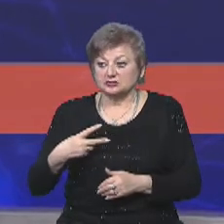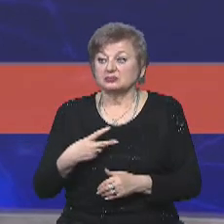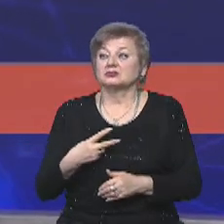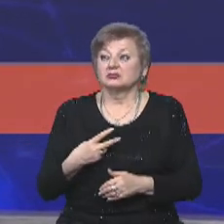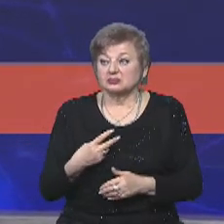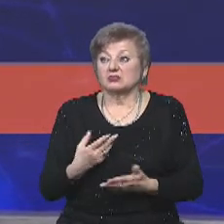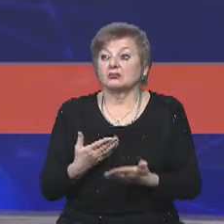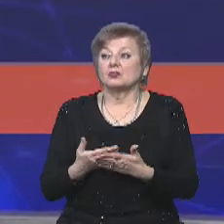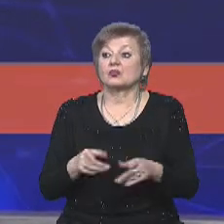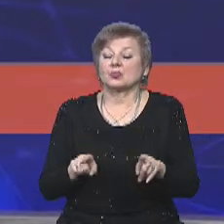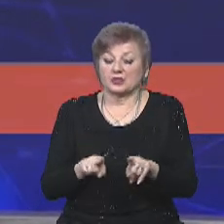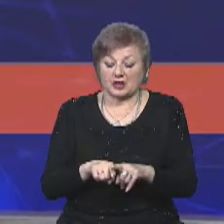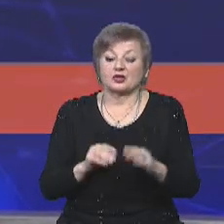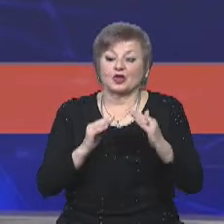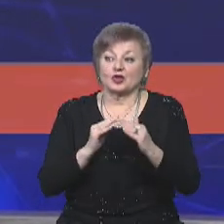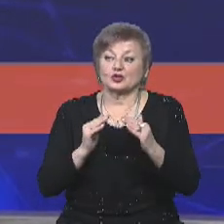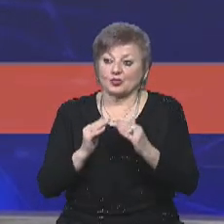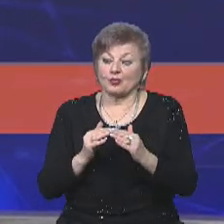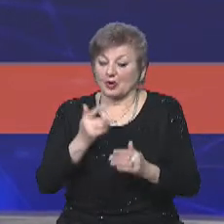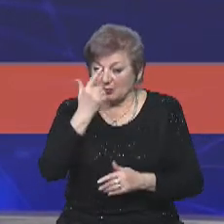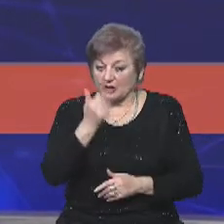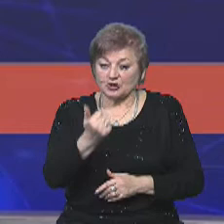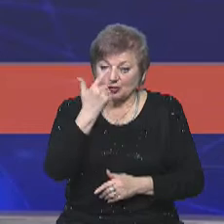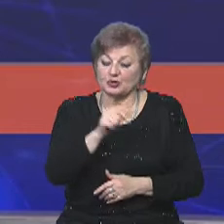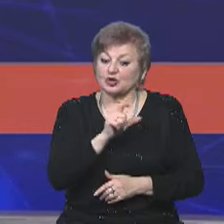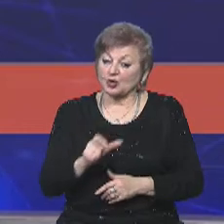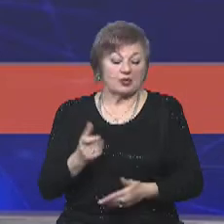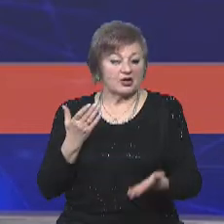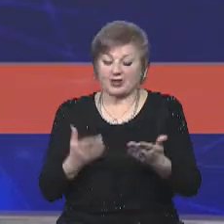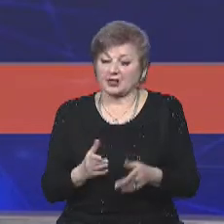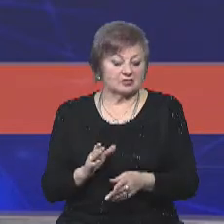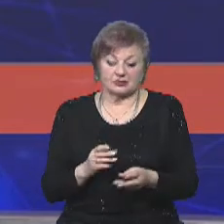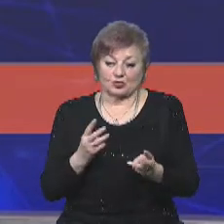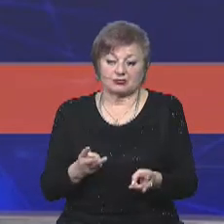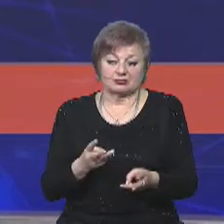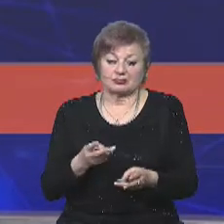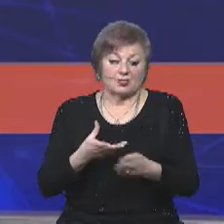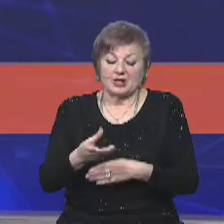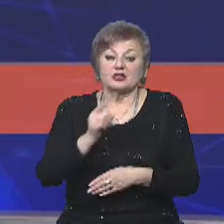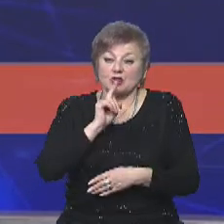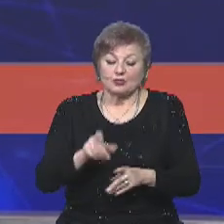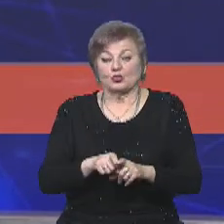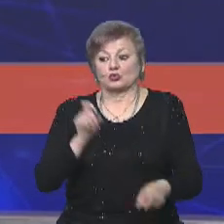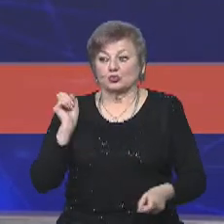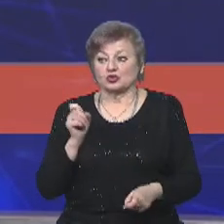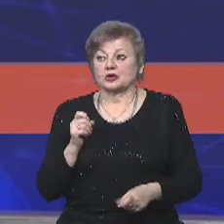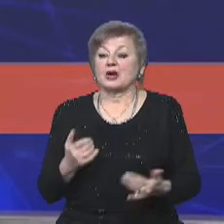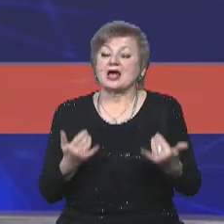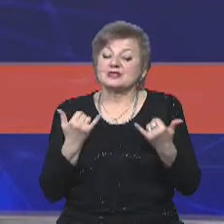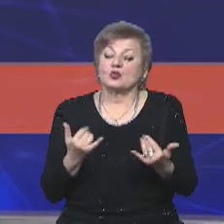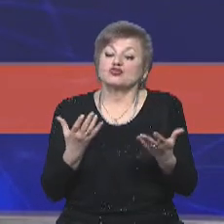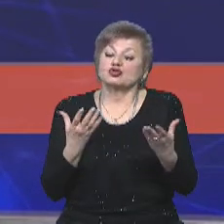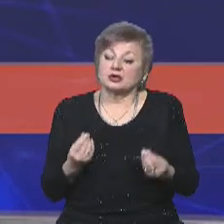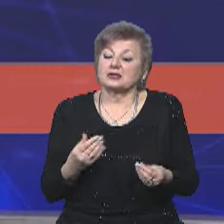должники. Такие дома, конечно же, мы будем предупреждать людей о том, что вероятно отключение. Ну и на сегодняшний день мы отключили